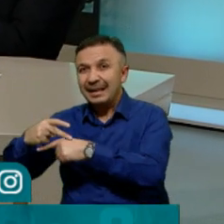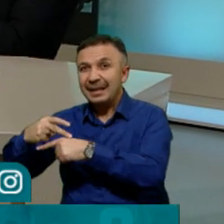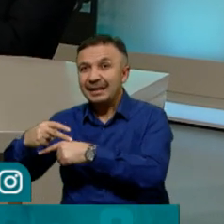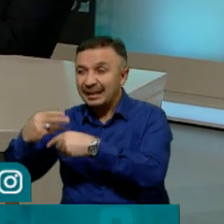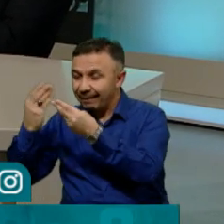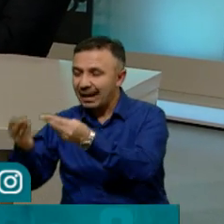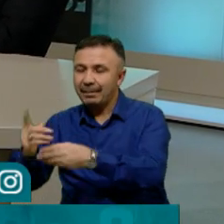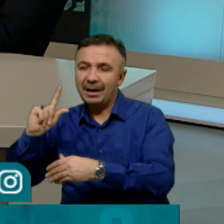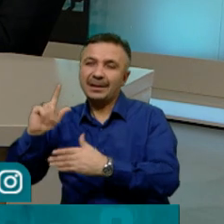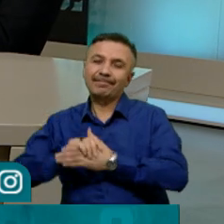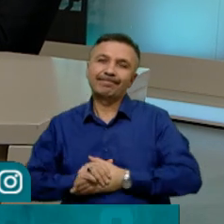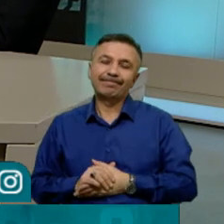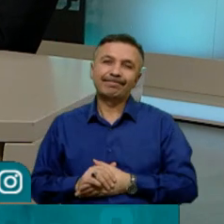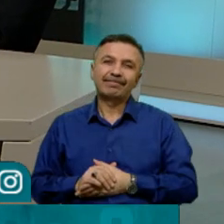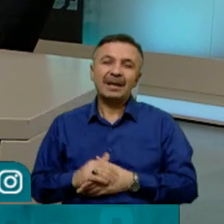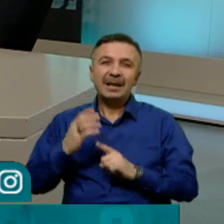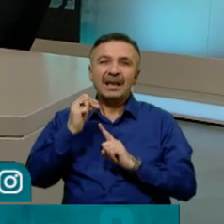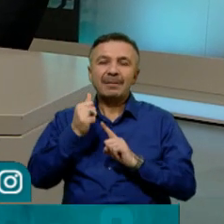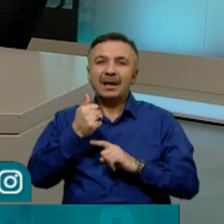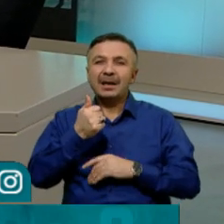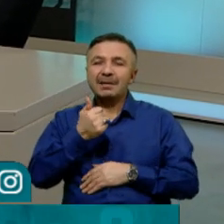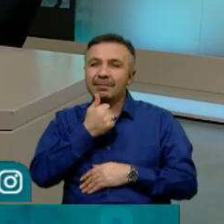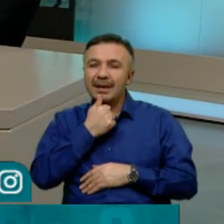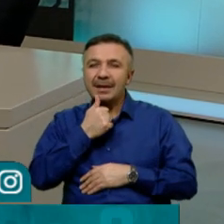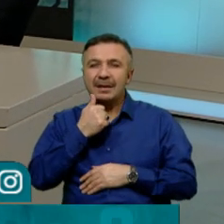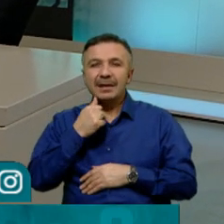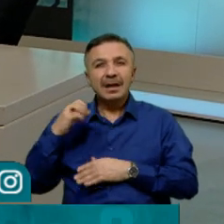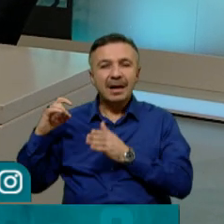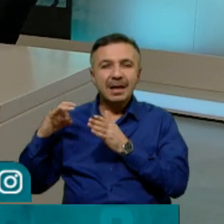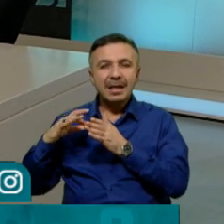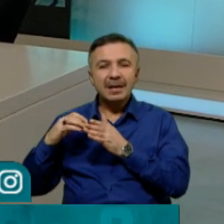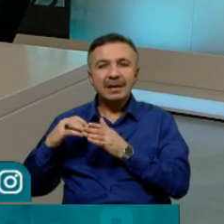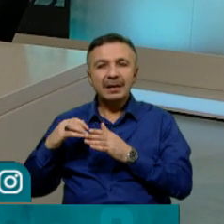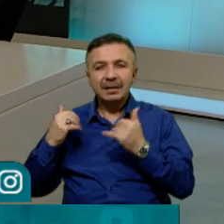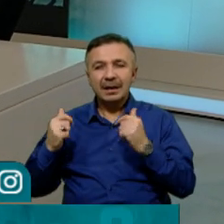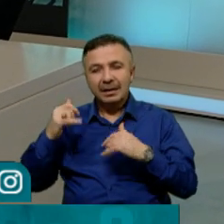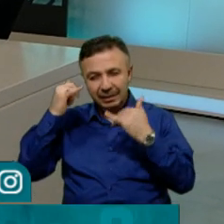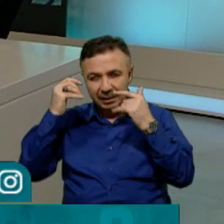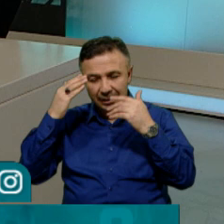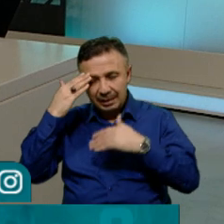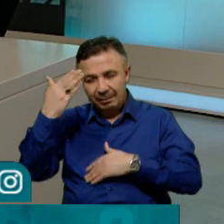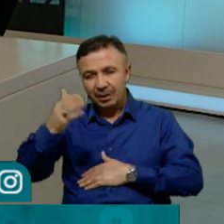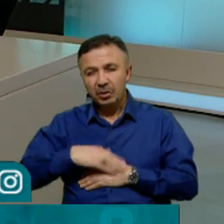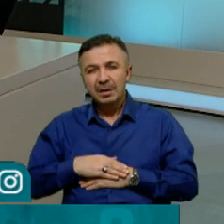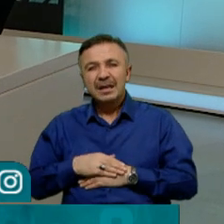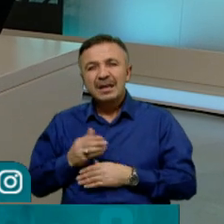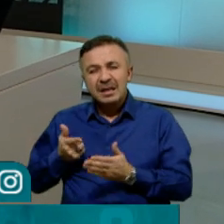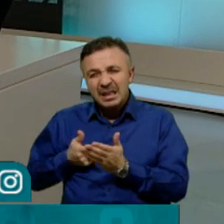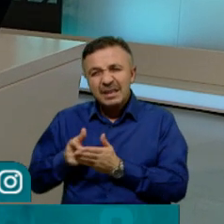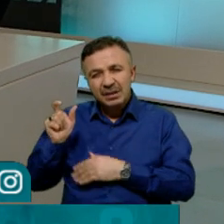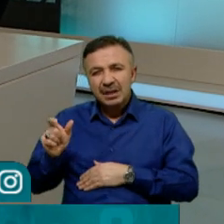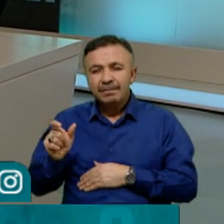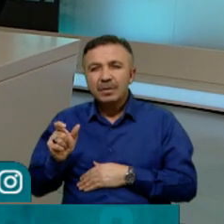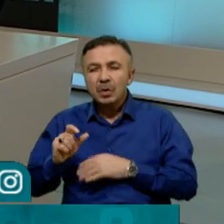peki bu İbrahim Bey Tekirdağ'dan Selamlarını iletmiştir diyor ki Kıymetli hocam çiftçiyim üzüm